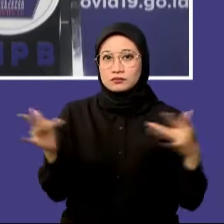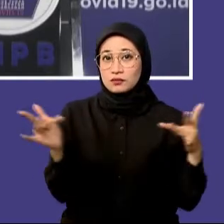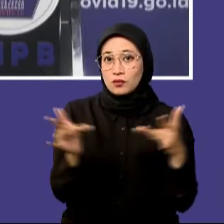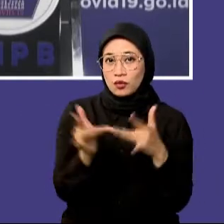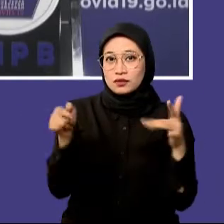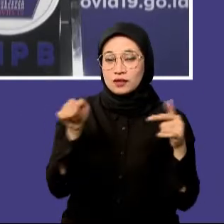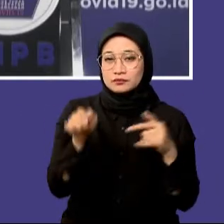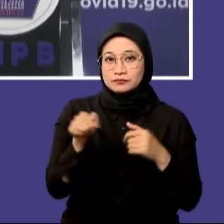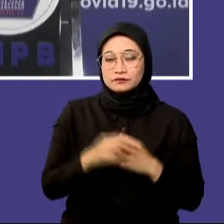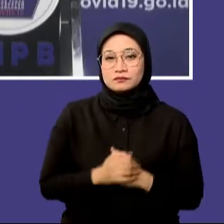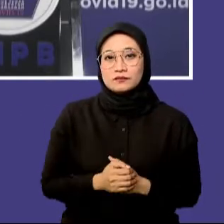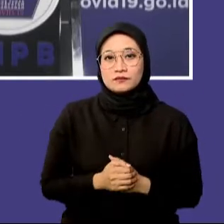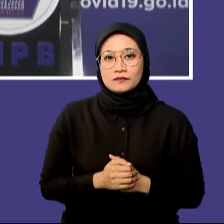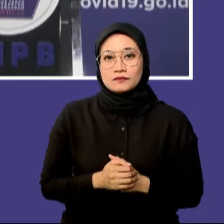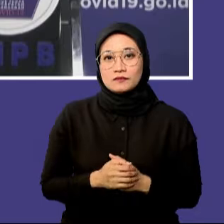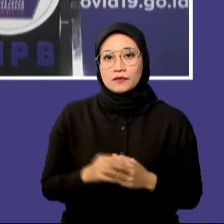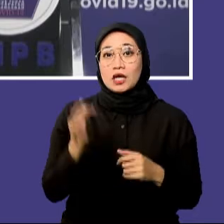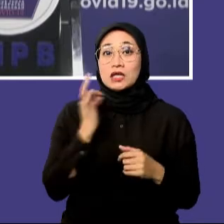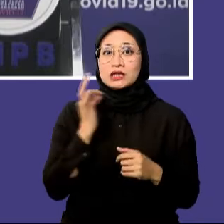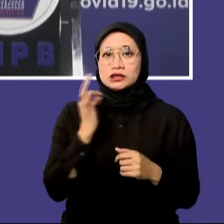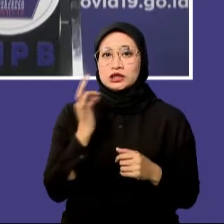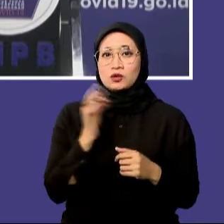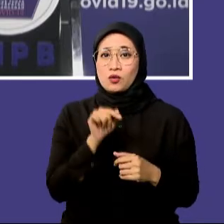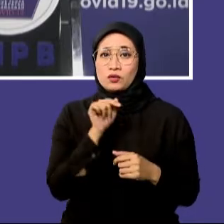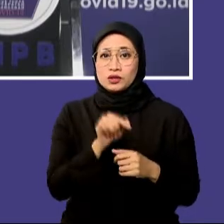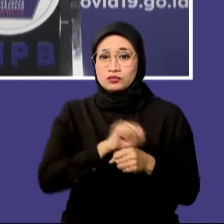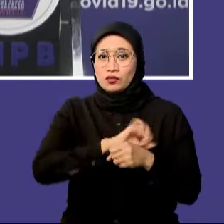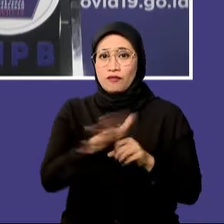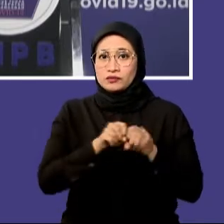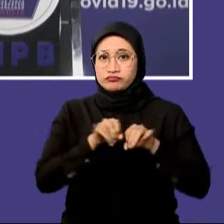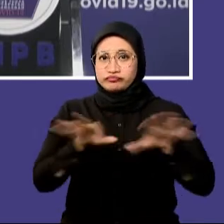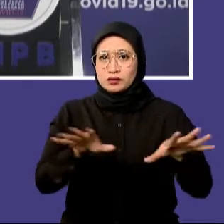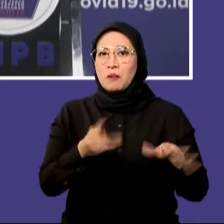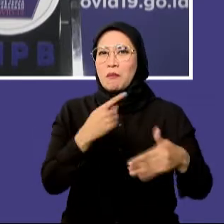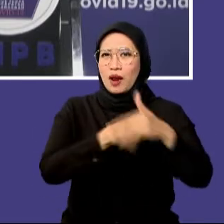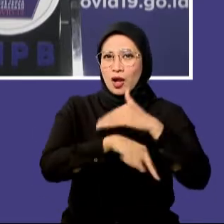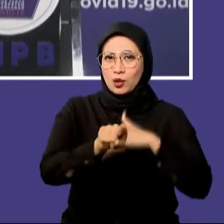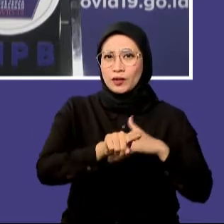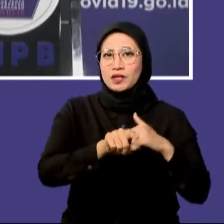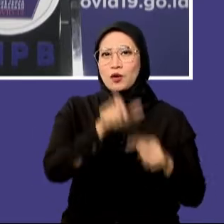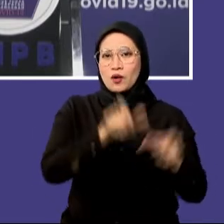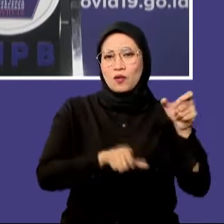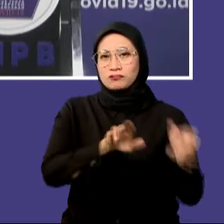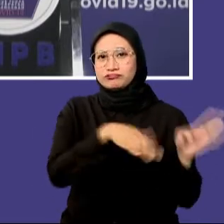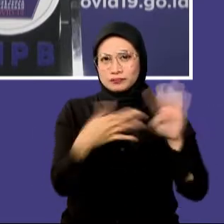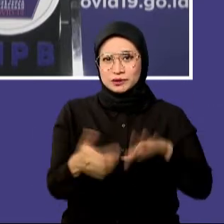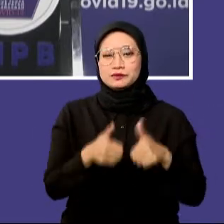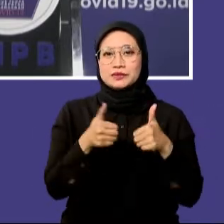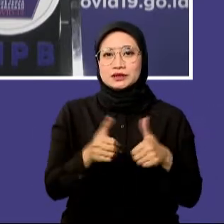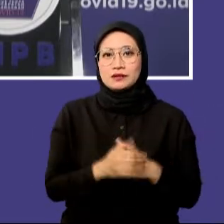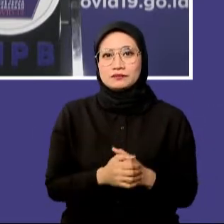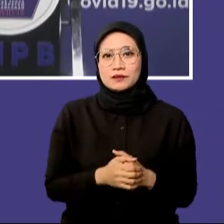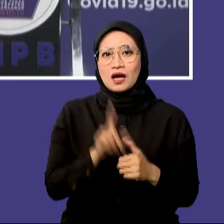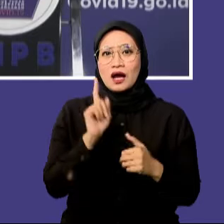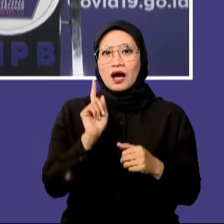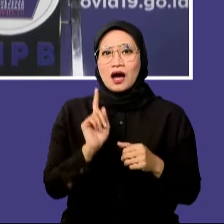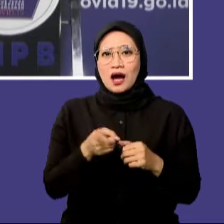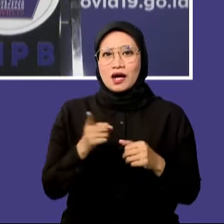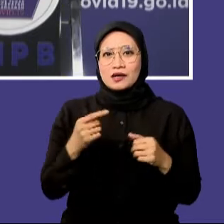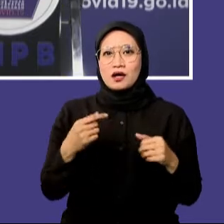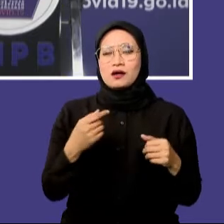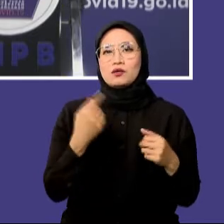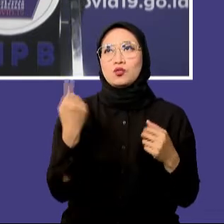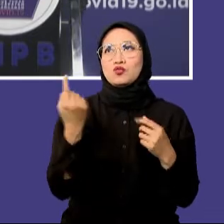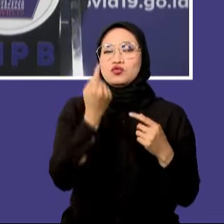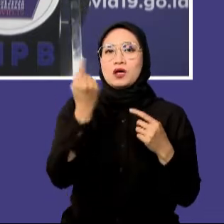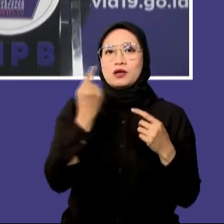resiko ini juga terdapat pada jenazah COVID-19. Terutama apabila keluarnya cairan atau aerosol dari